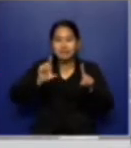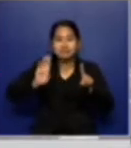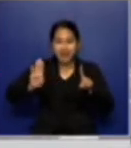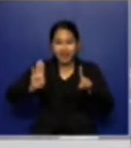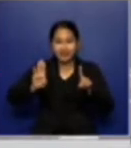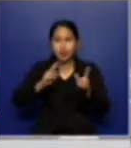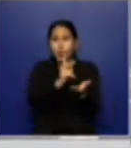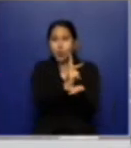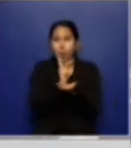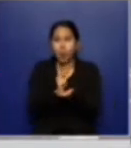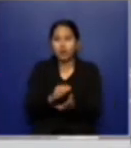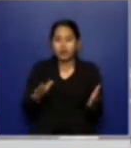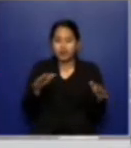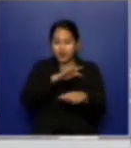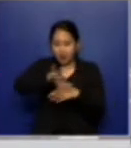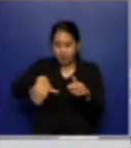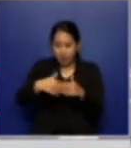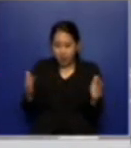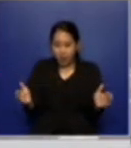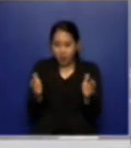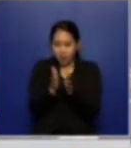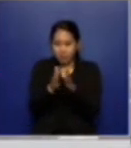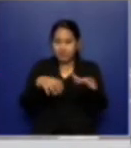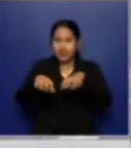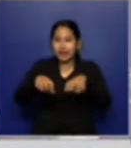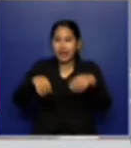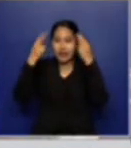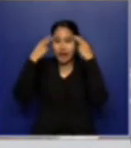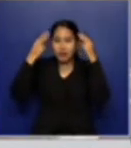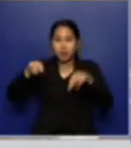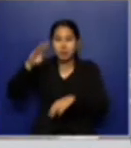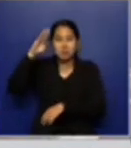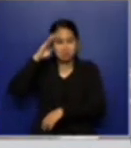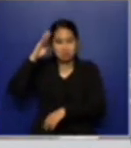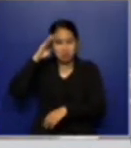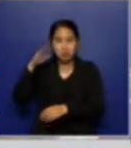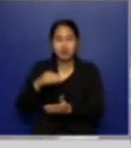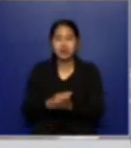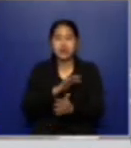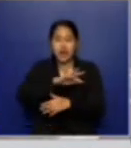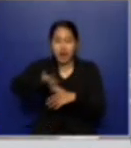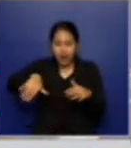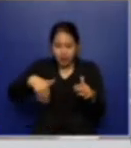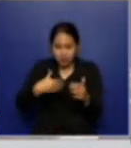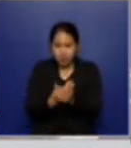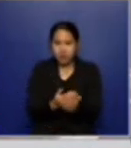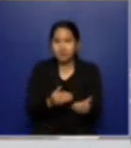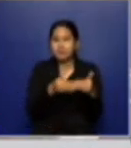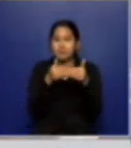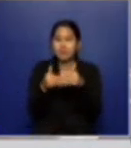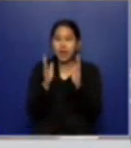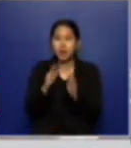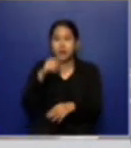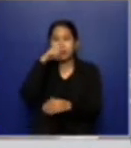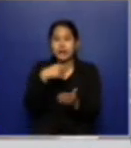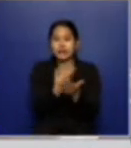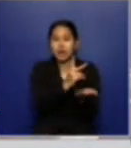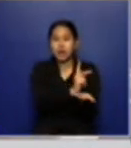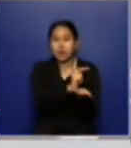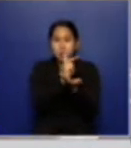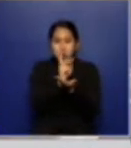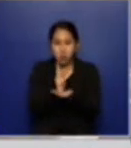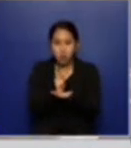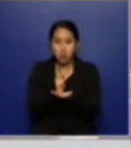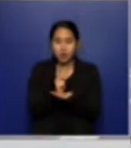ทรวมแล้วตลอดการบริหารประเทศของพลเอกประยุทธ์จันทร์โอชานั้นนำพาประเทศไทยกู้เงินมา